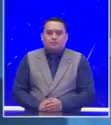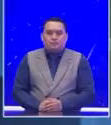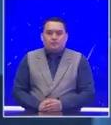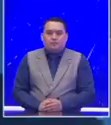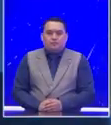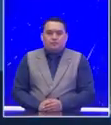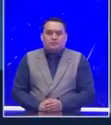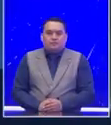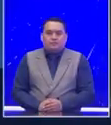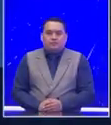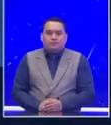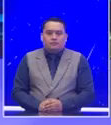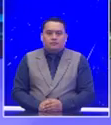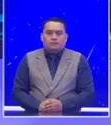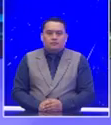ЖЦУ.